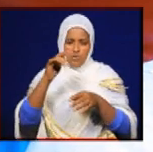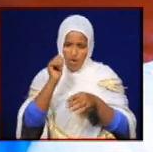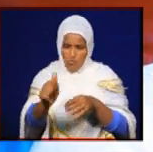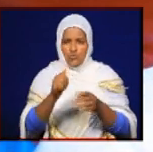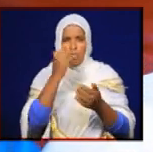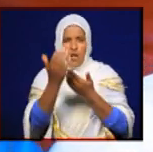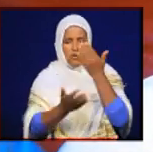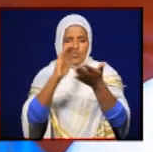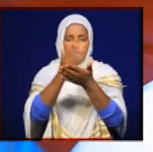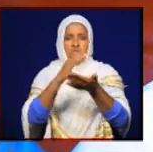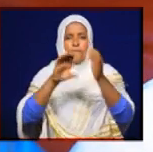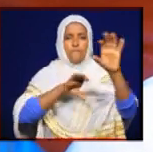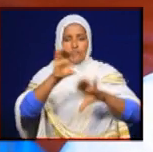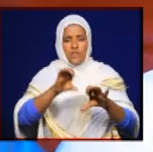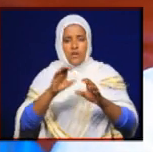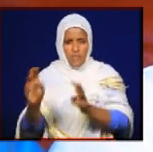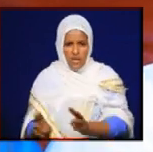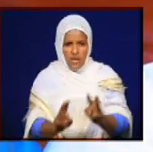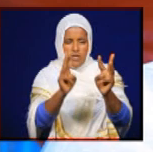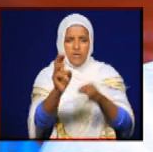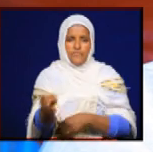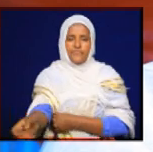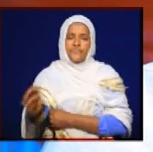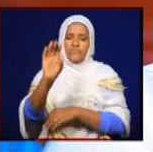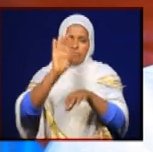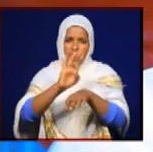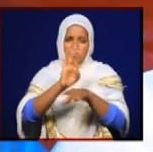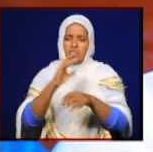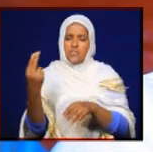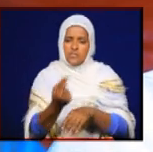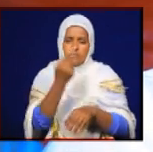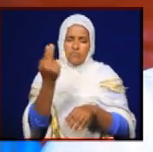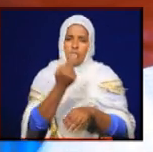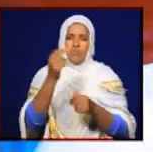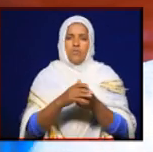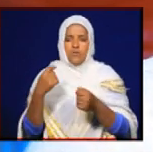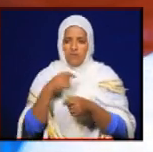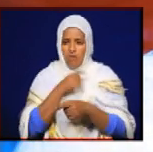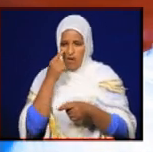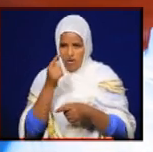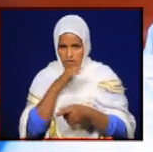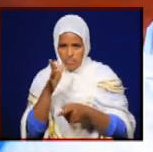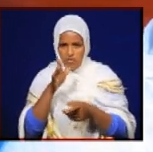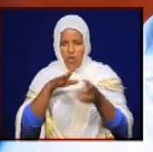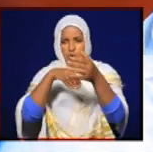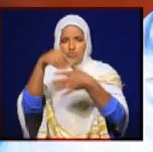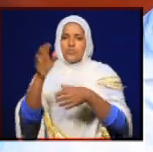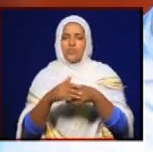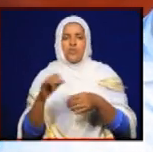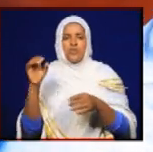የሱን አገልግሎት አሳታፊ ባረገ መልኩ ቤተክርስቲያን ስትጠቀምባቸው አናይም።